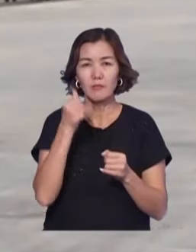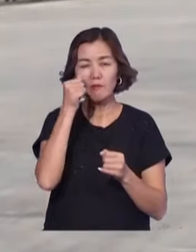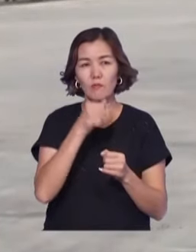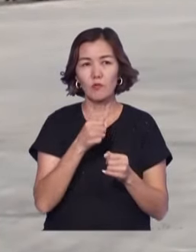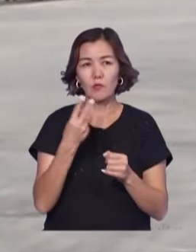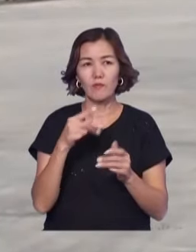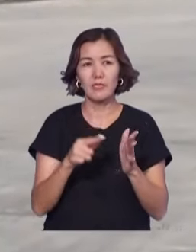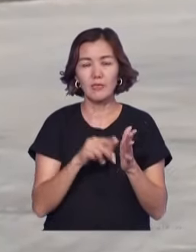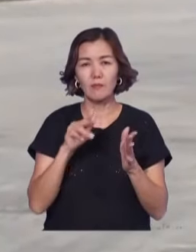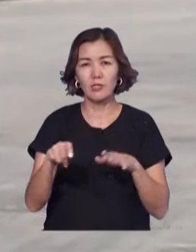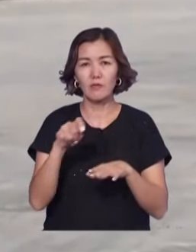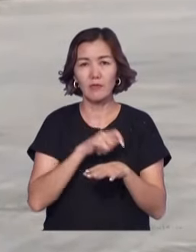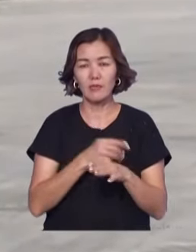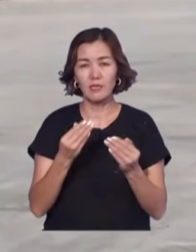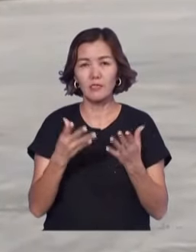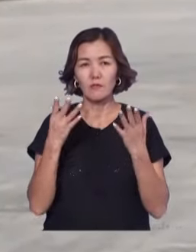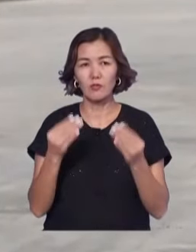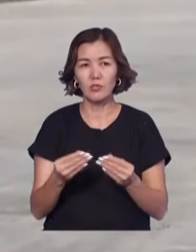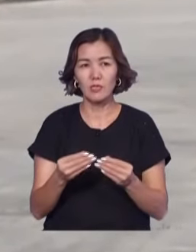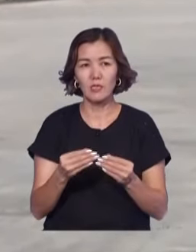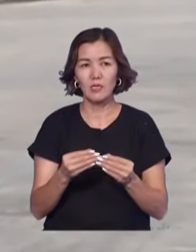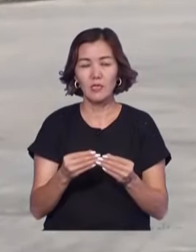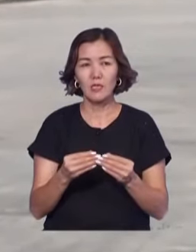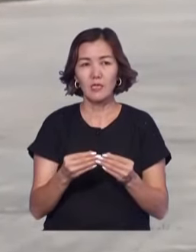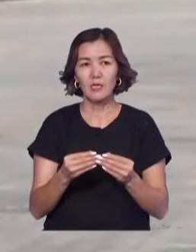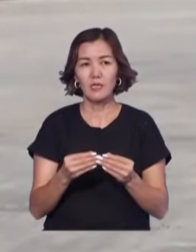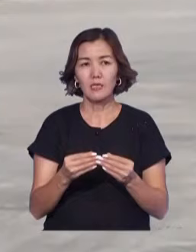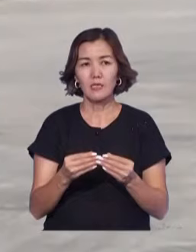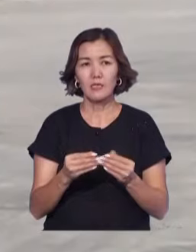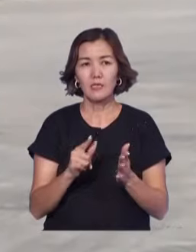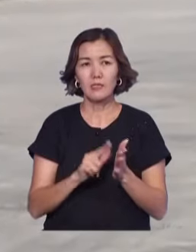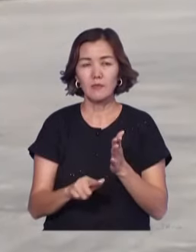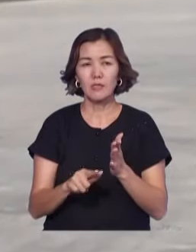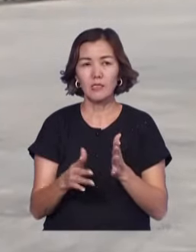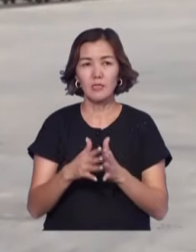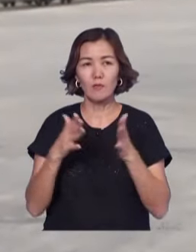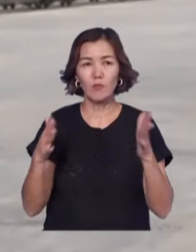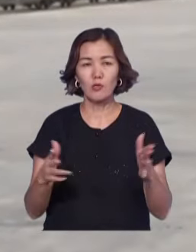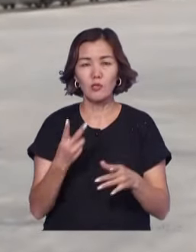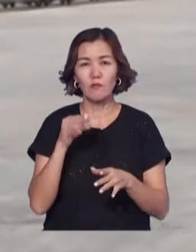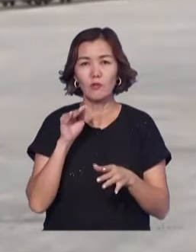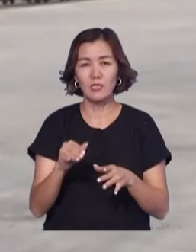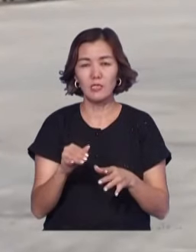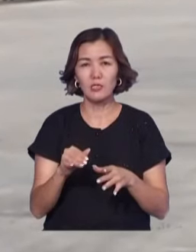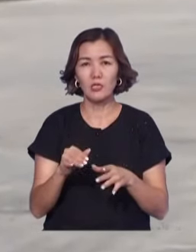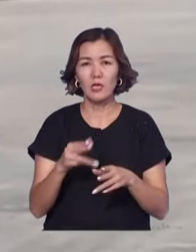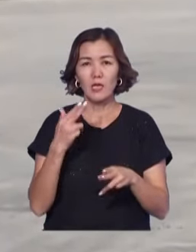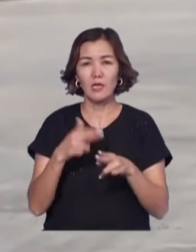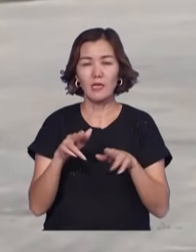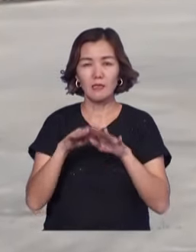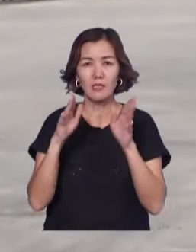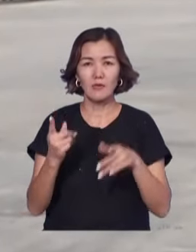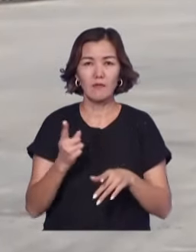составляла 27 тысяч квадратных метров, на сегодняшний день это больше 70 тысяч квадратных метров, что позволяет хранить более 2 тысяч контейнеров в